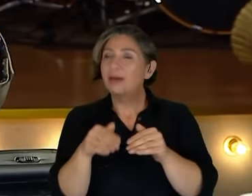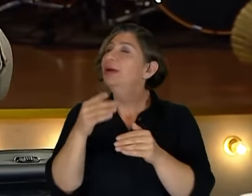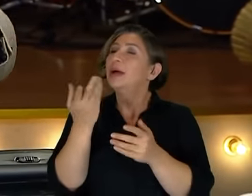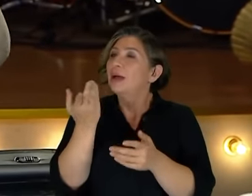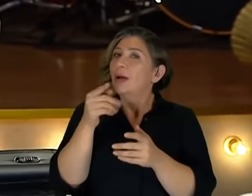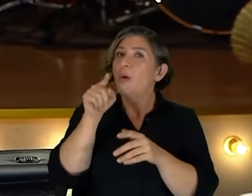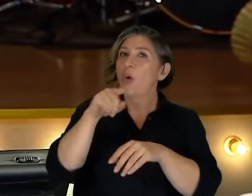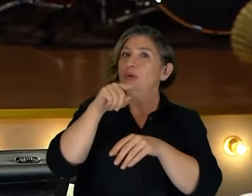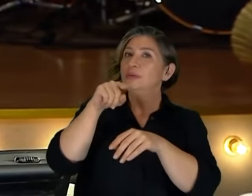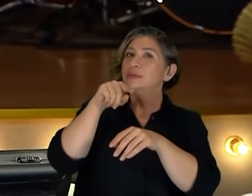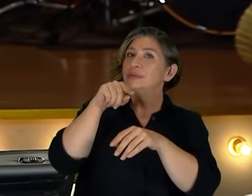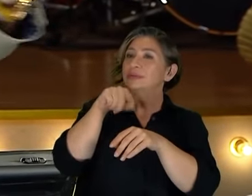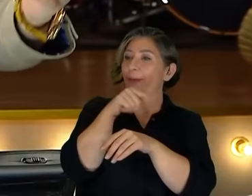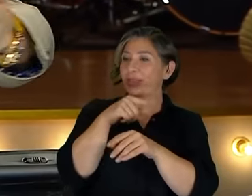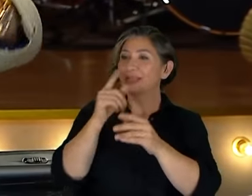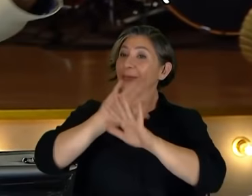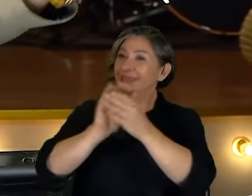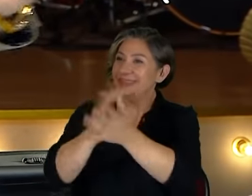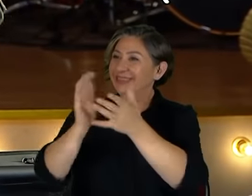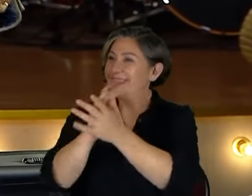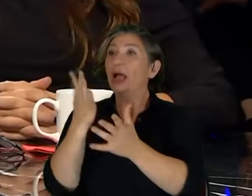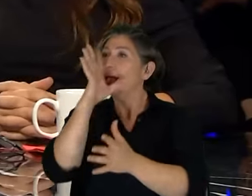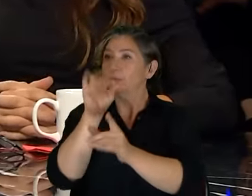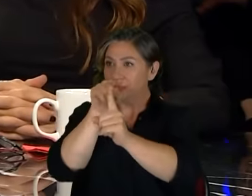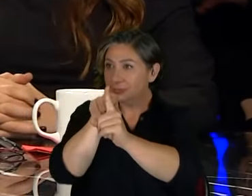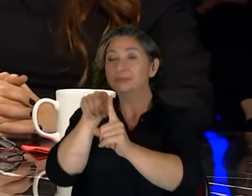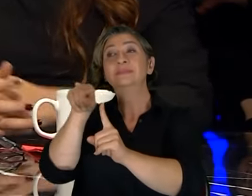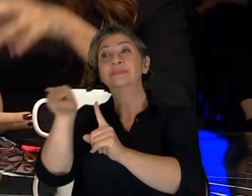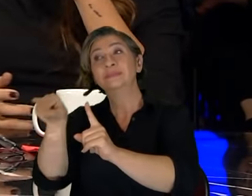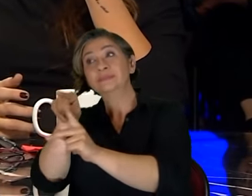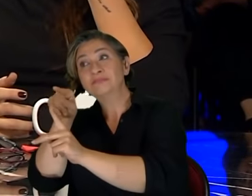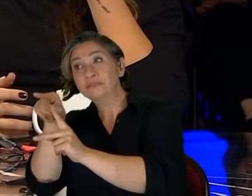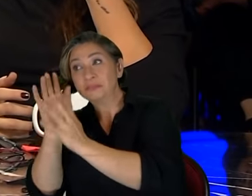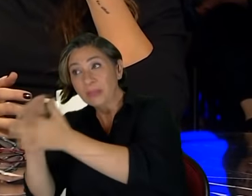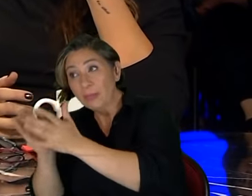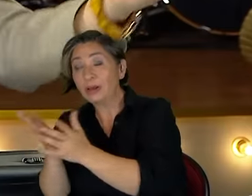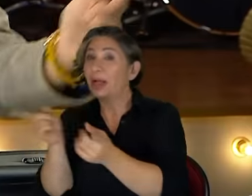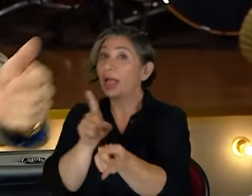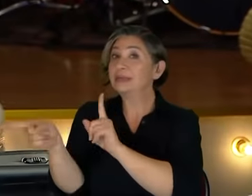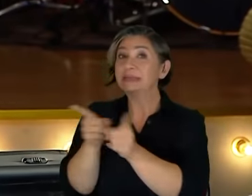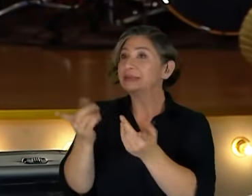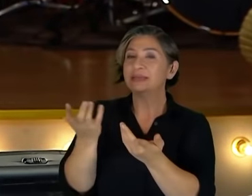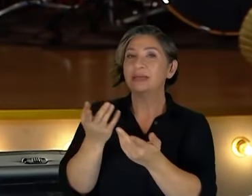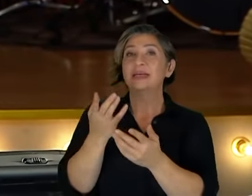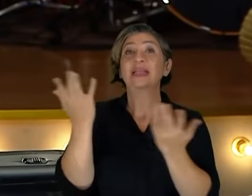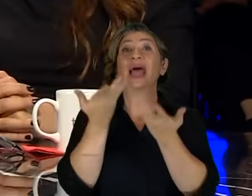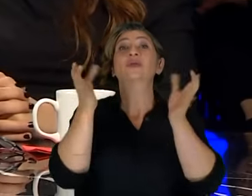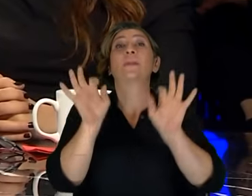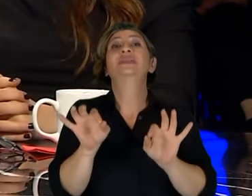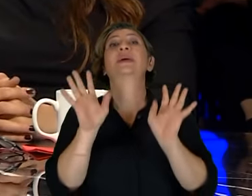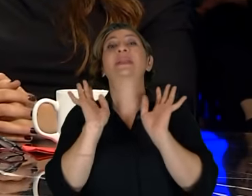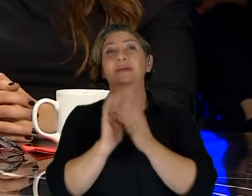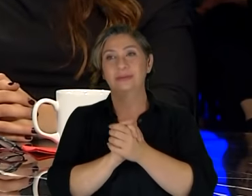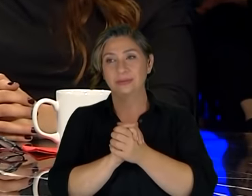O zaman övgüler nereye doğru gidiyor? Size doğru geliyor mu? O, hanımefendiye doğru mu gidiyor? Daha henüz başlamadık